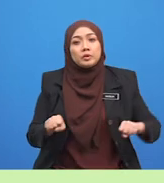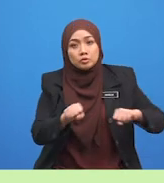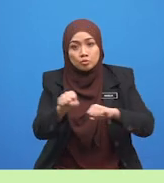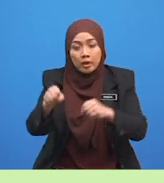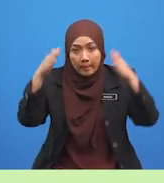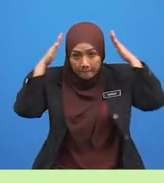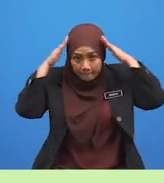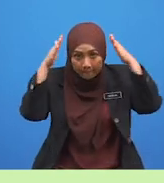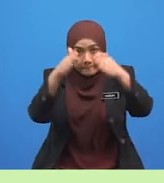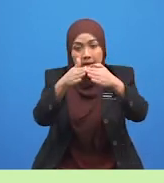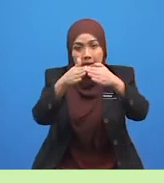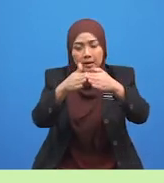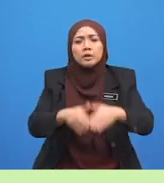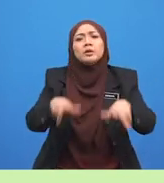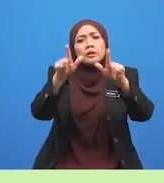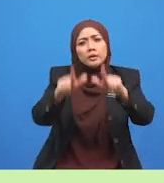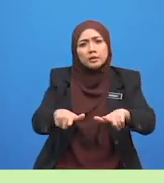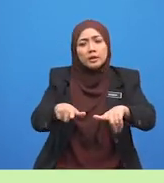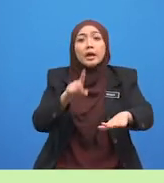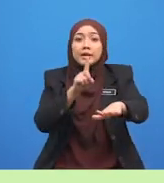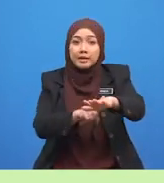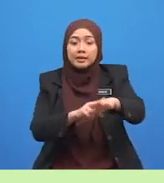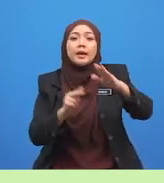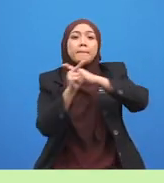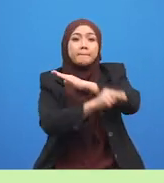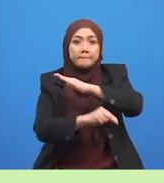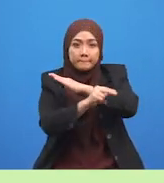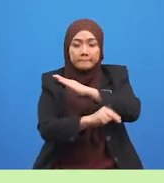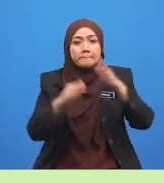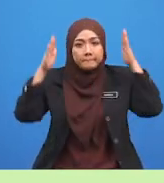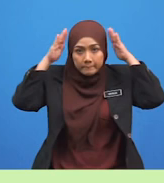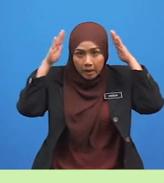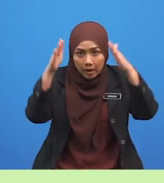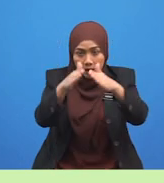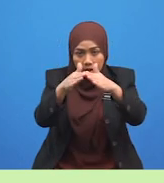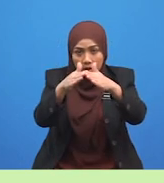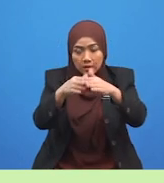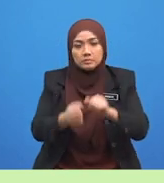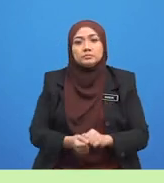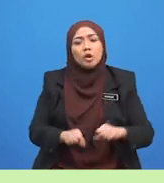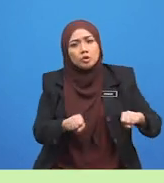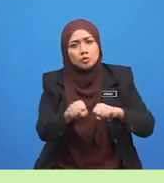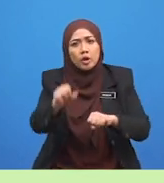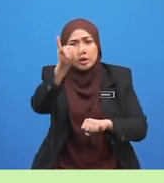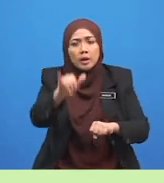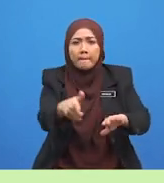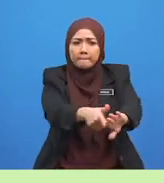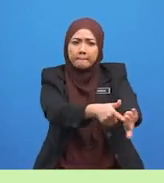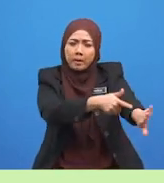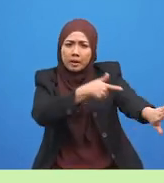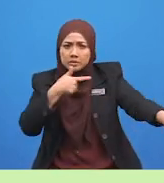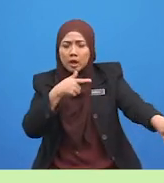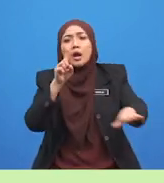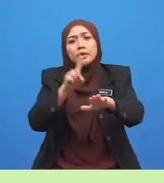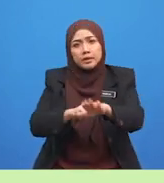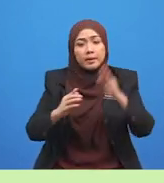Pahang. Terletak di negeri Pahang. Merupakan sungai yang terpanjang di Semenanjung